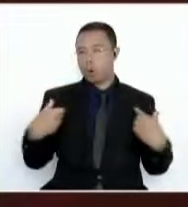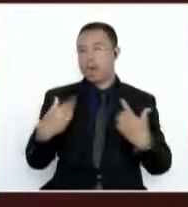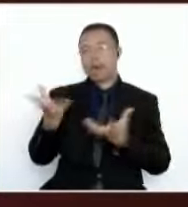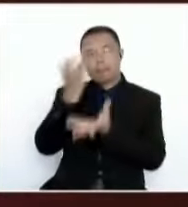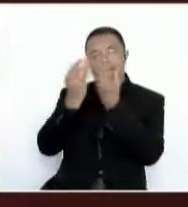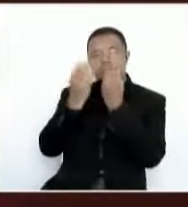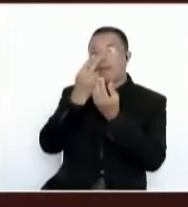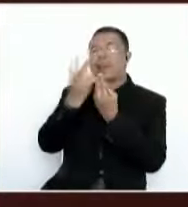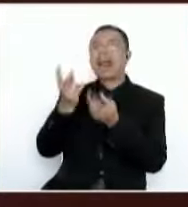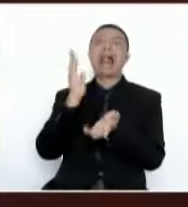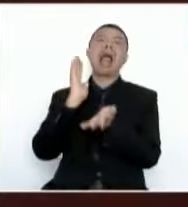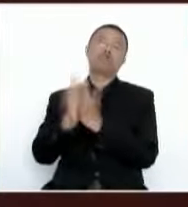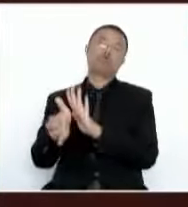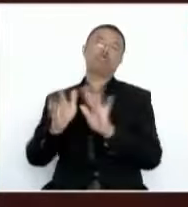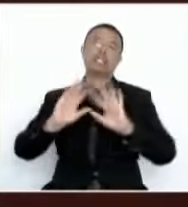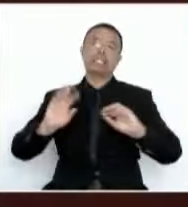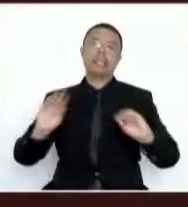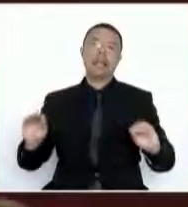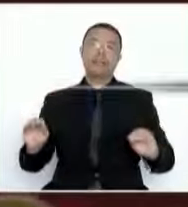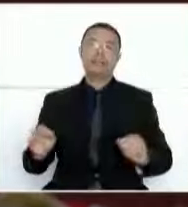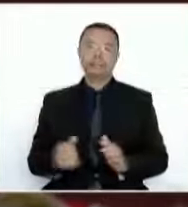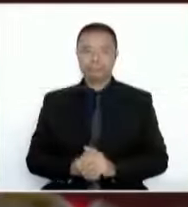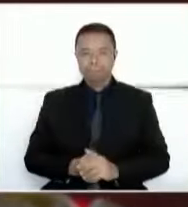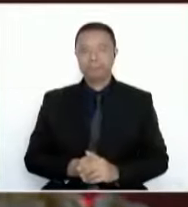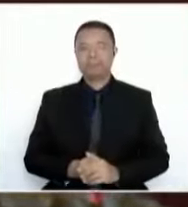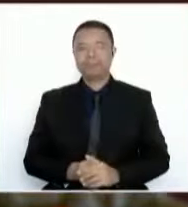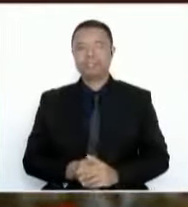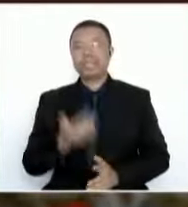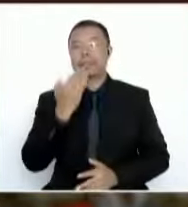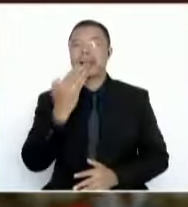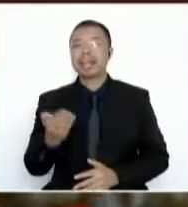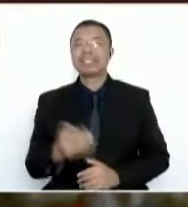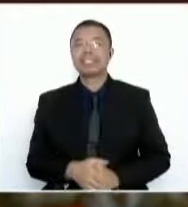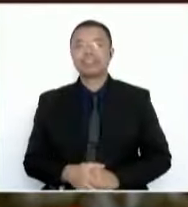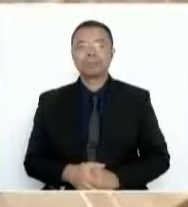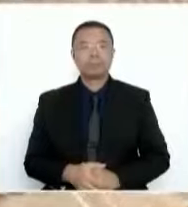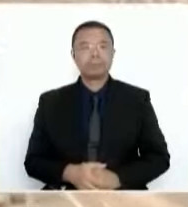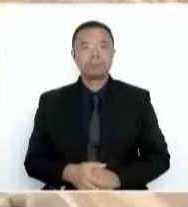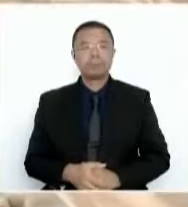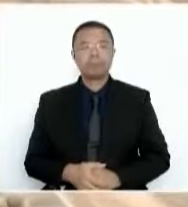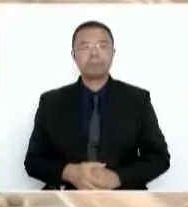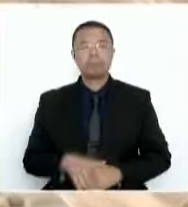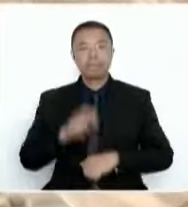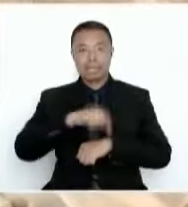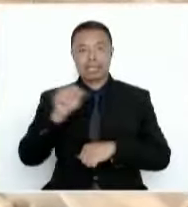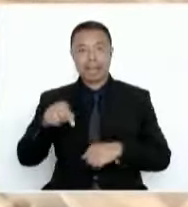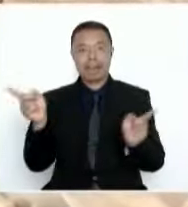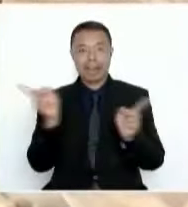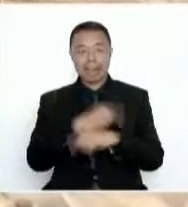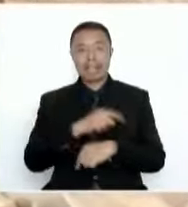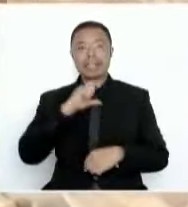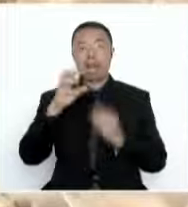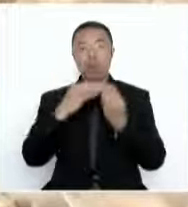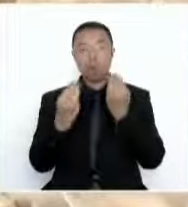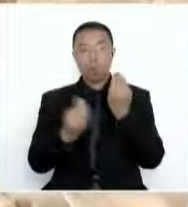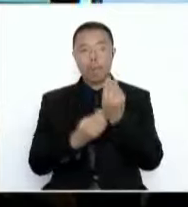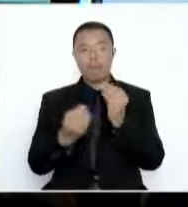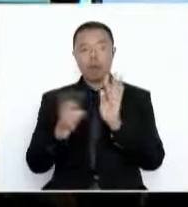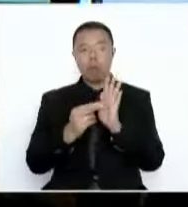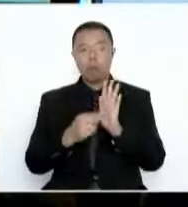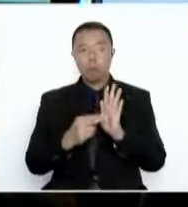langsung di lapangan Terima kasih baik terima kasih dan selanjutnya kami berikan kesempatan kepada calon wakil